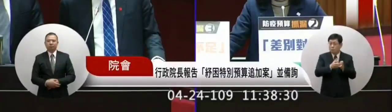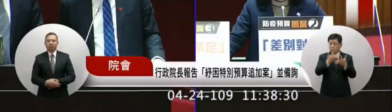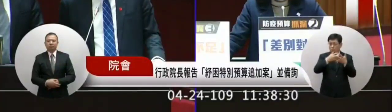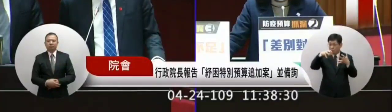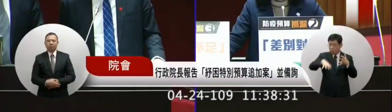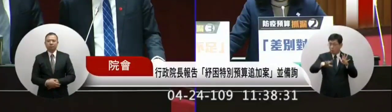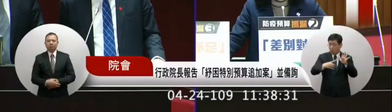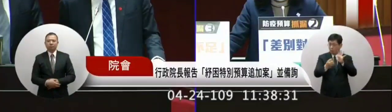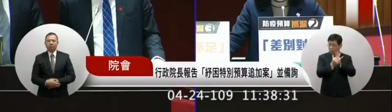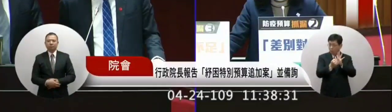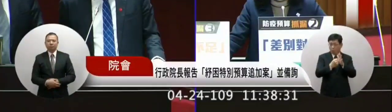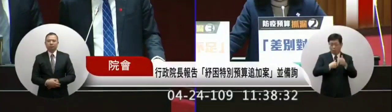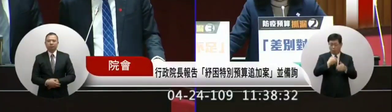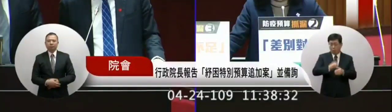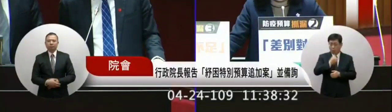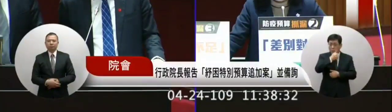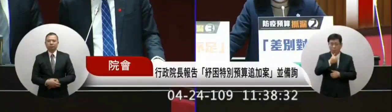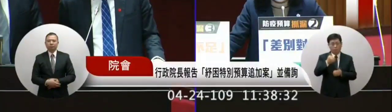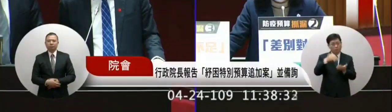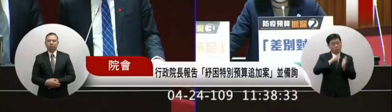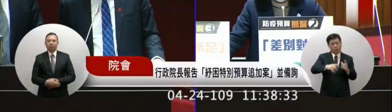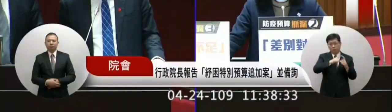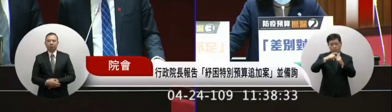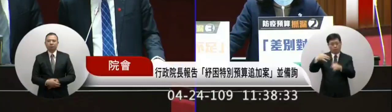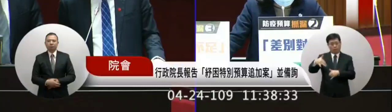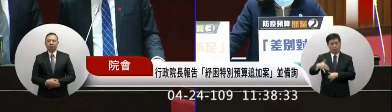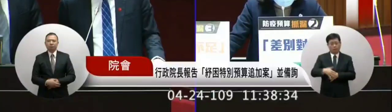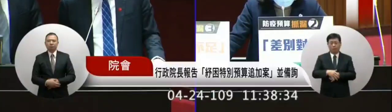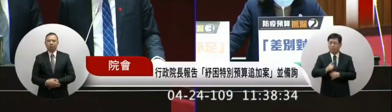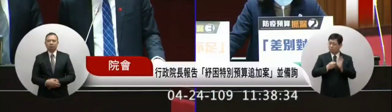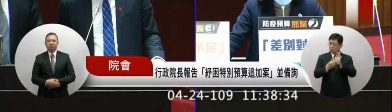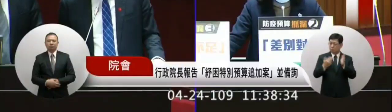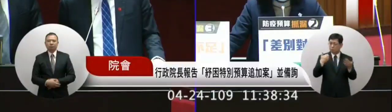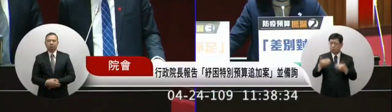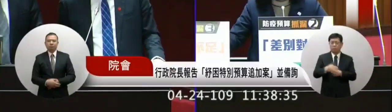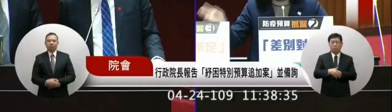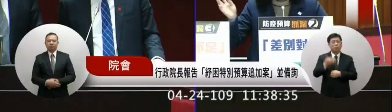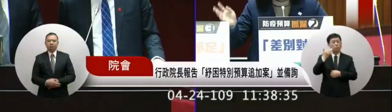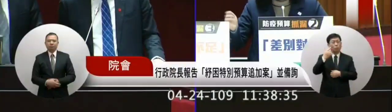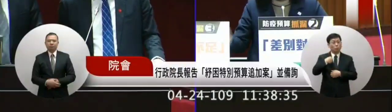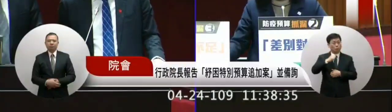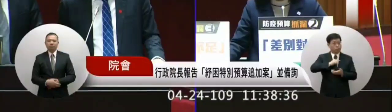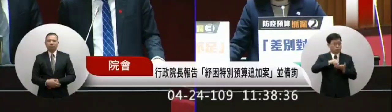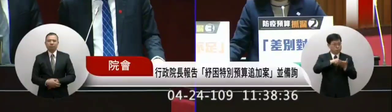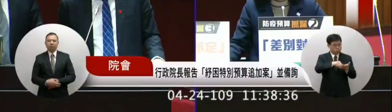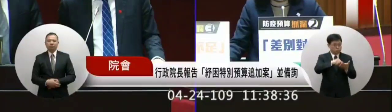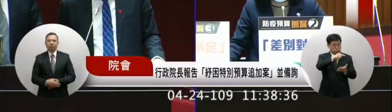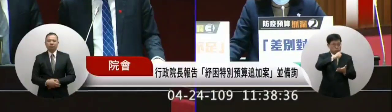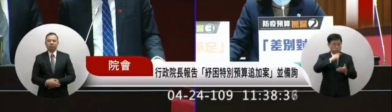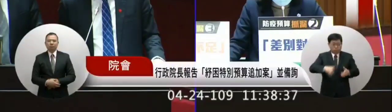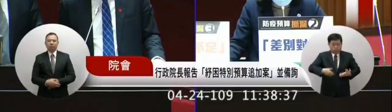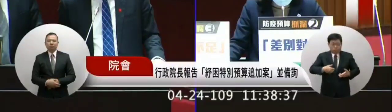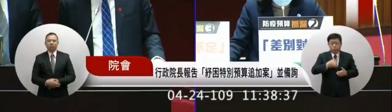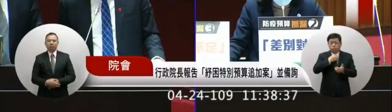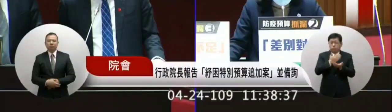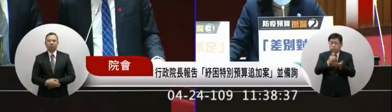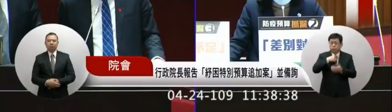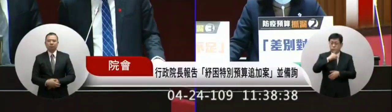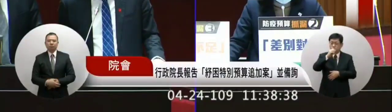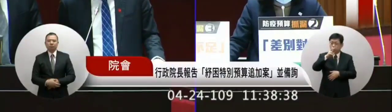网站上的留言哦，到目前卫福部没有人去回应他。他讲得很清楚，他说如果我要去申请这个急难纾